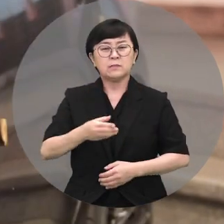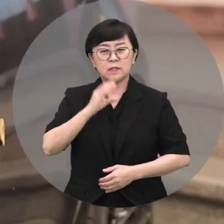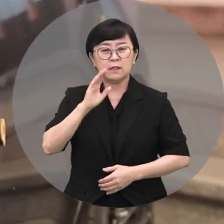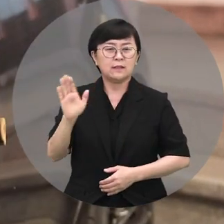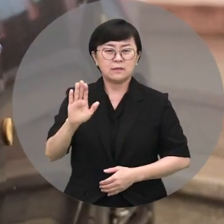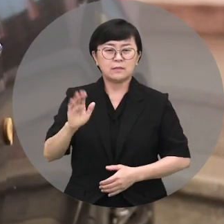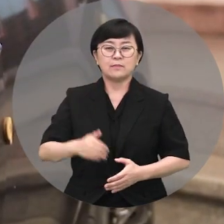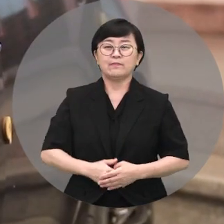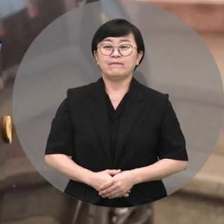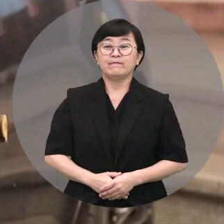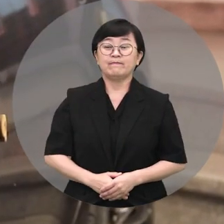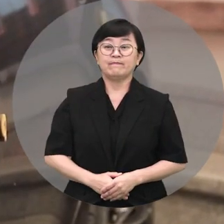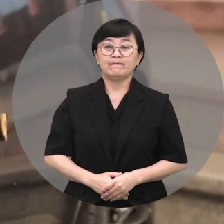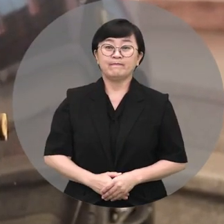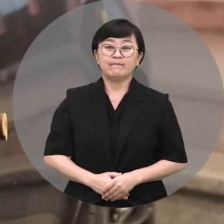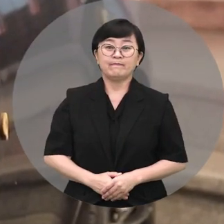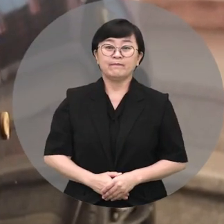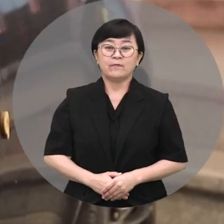않았죠.